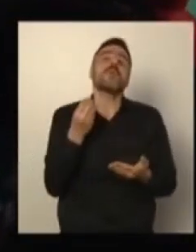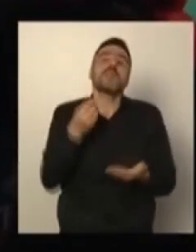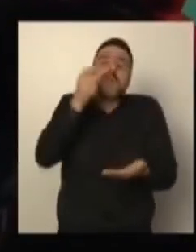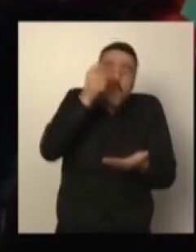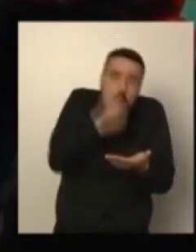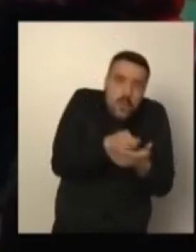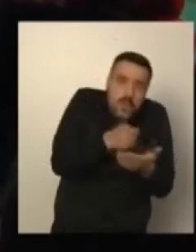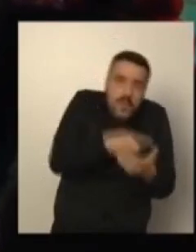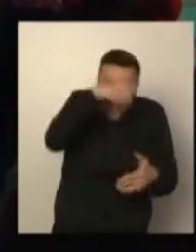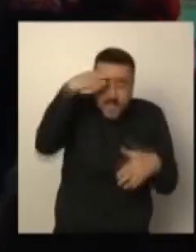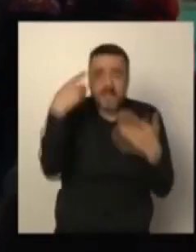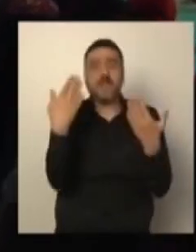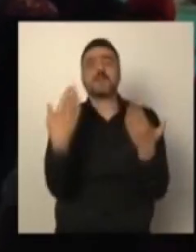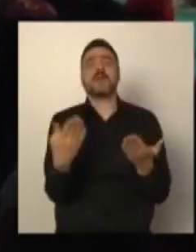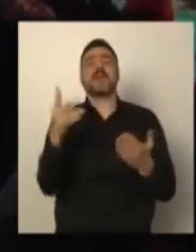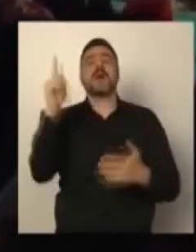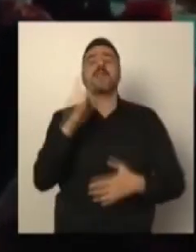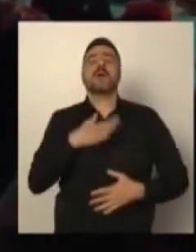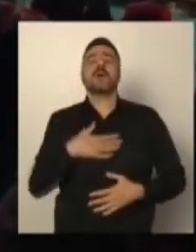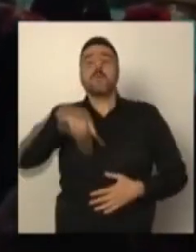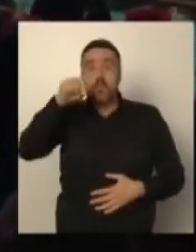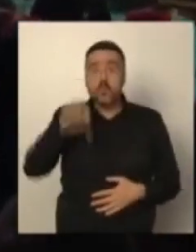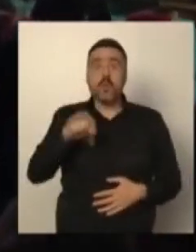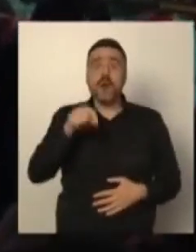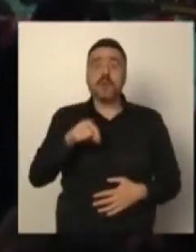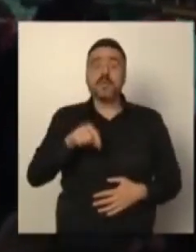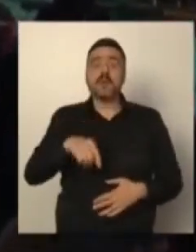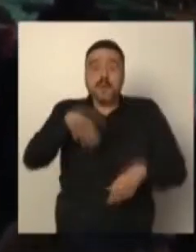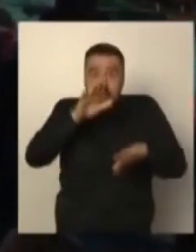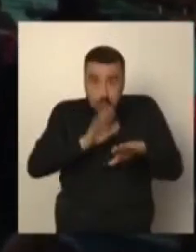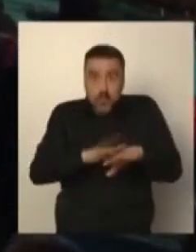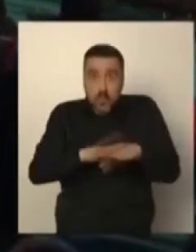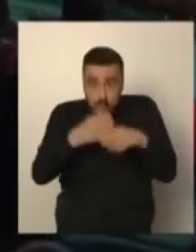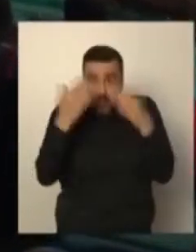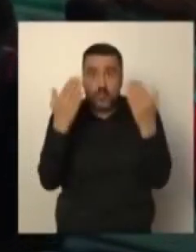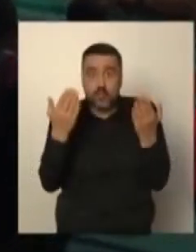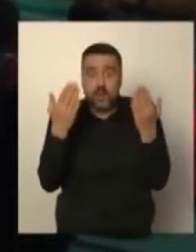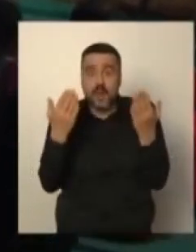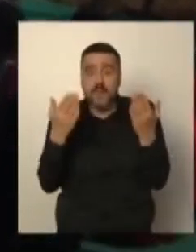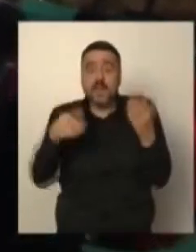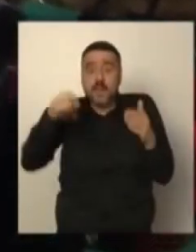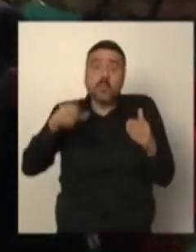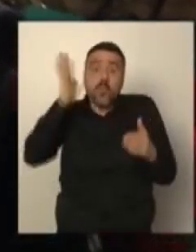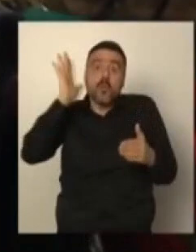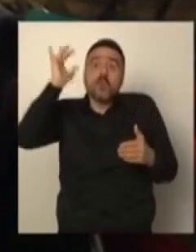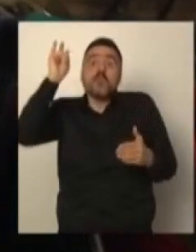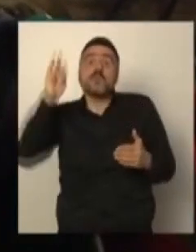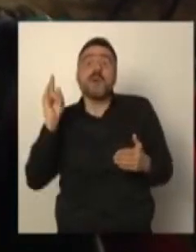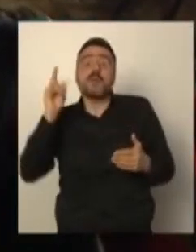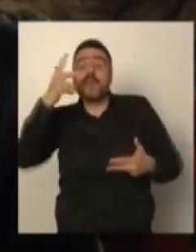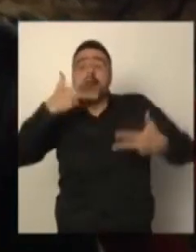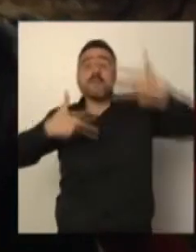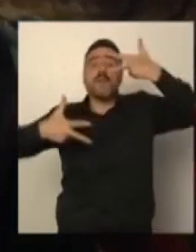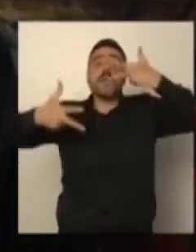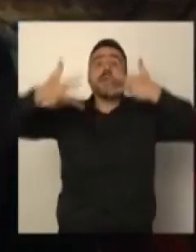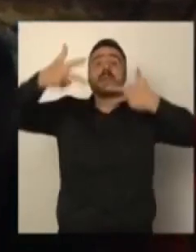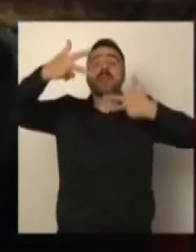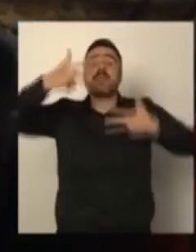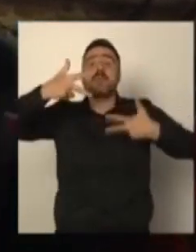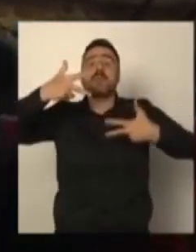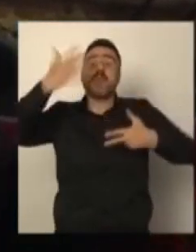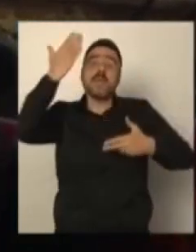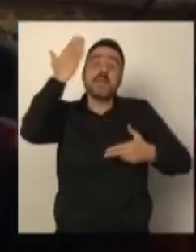edalar ihsan eyle. Şu anda yapmış olduğumuz duamıza bu camide ve ekranları